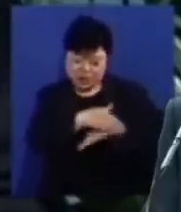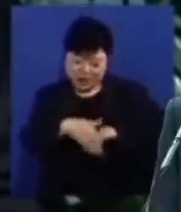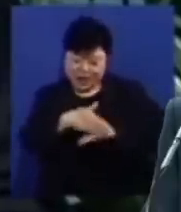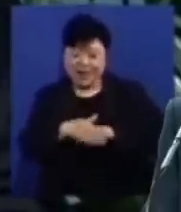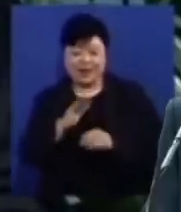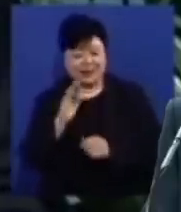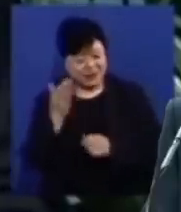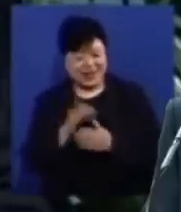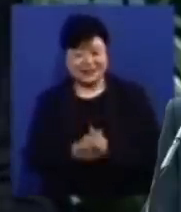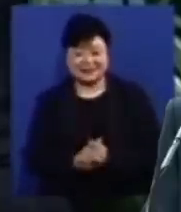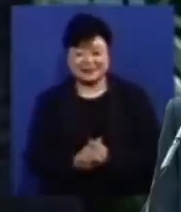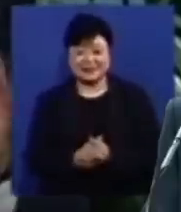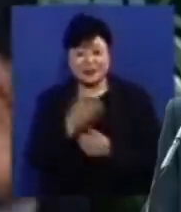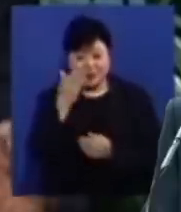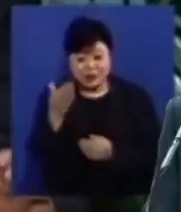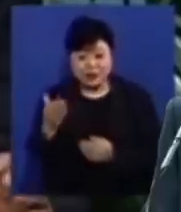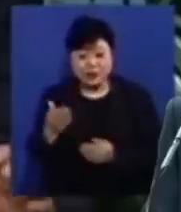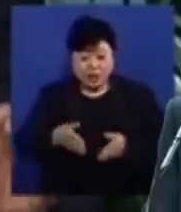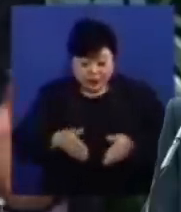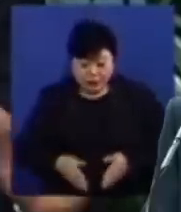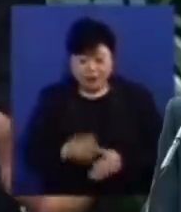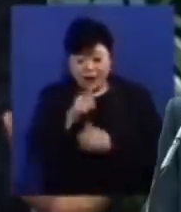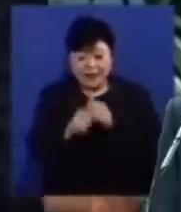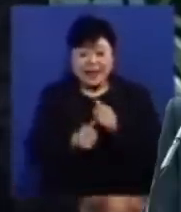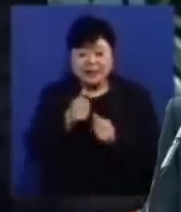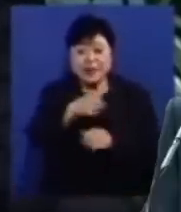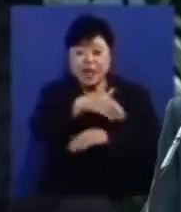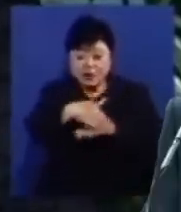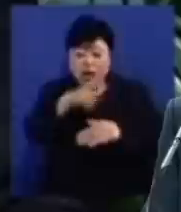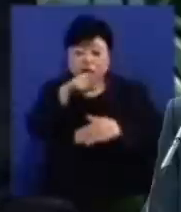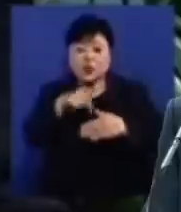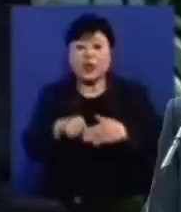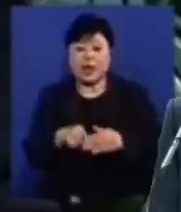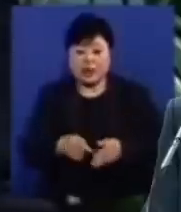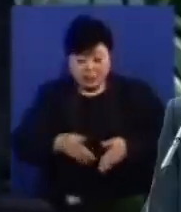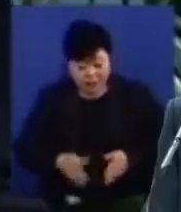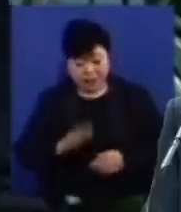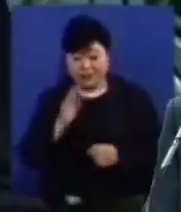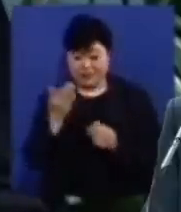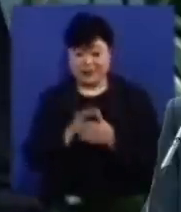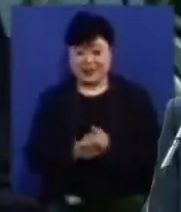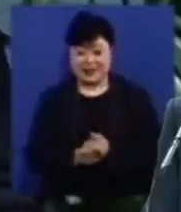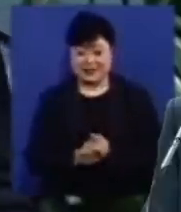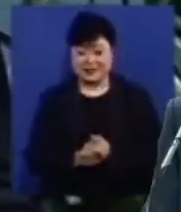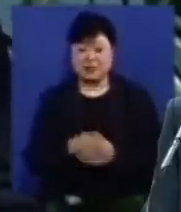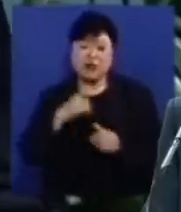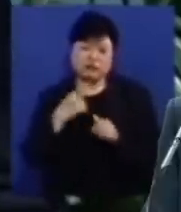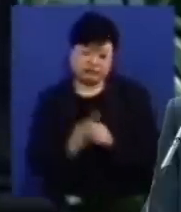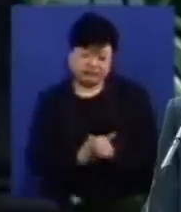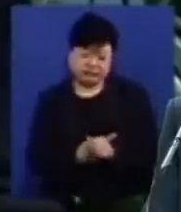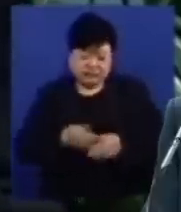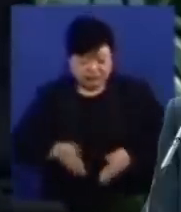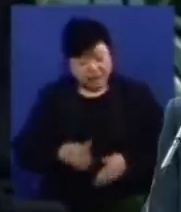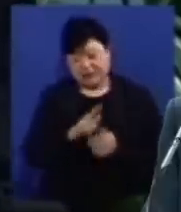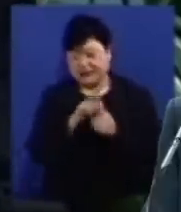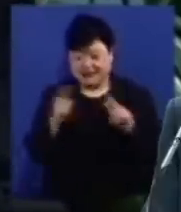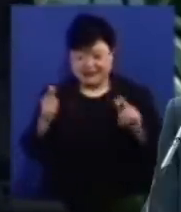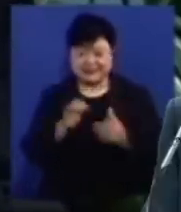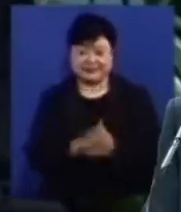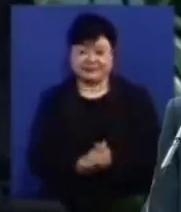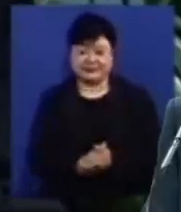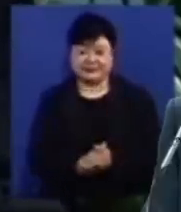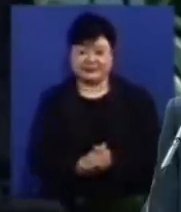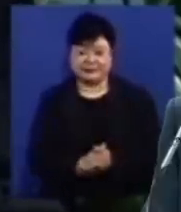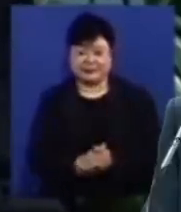것이다. 여러분, 우리가 태어난 것은 하나님의 계획 속에 들어 있는 것입니다. 우연히 태어난 것은 아닌 것입니다. 오다